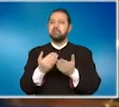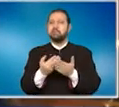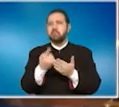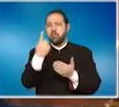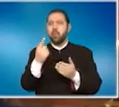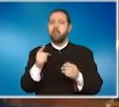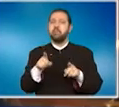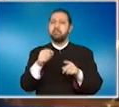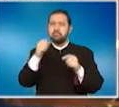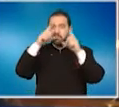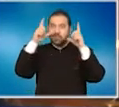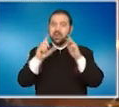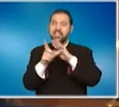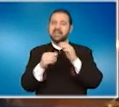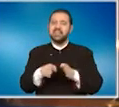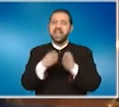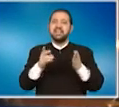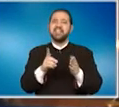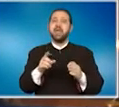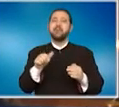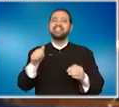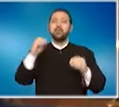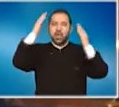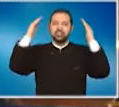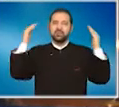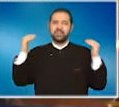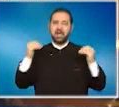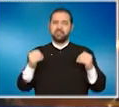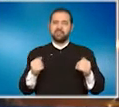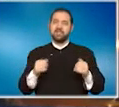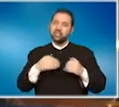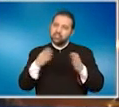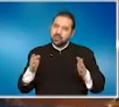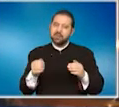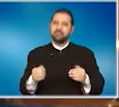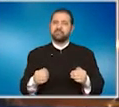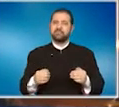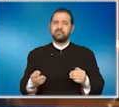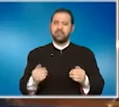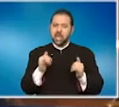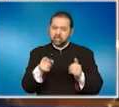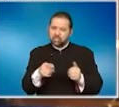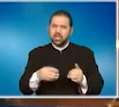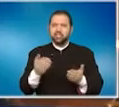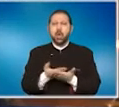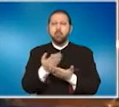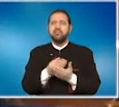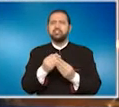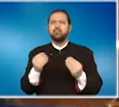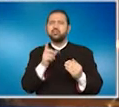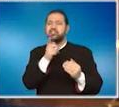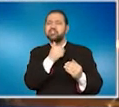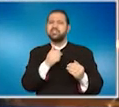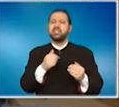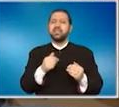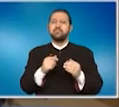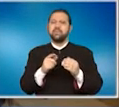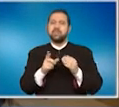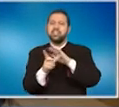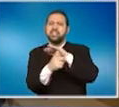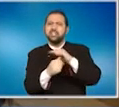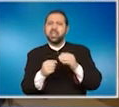astfel de minune din Patericul Egiptean. Încă și aceasta au povestit-o mulți din ucenicii avei Ghelasie,